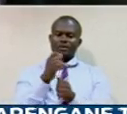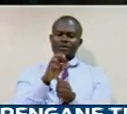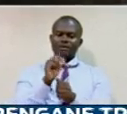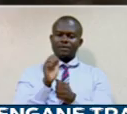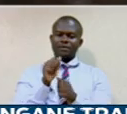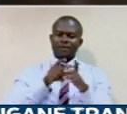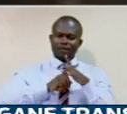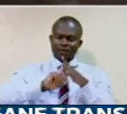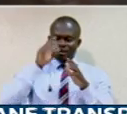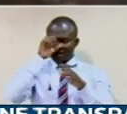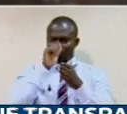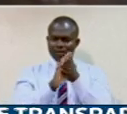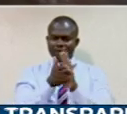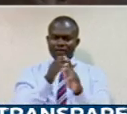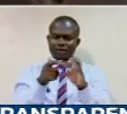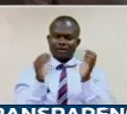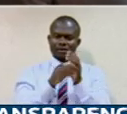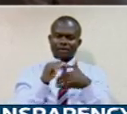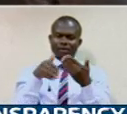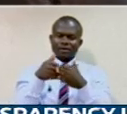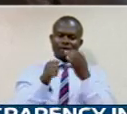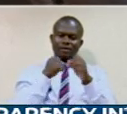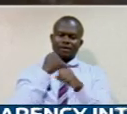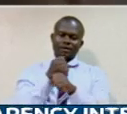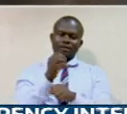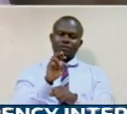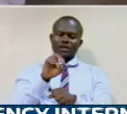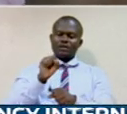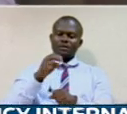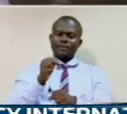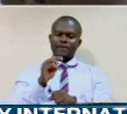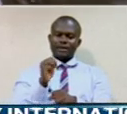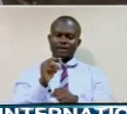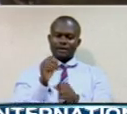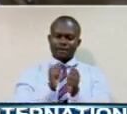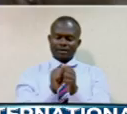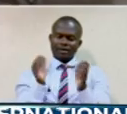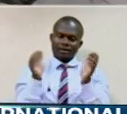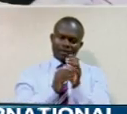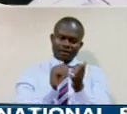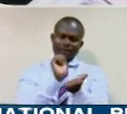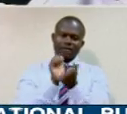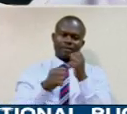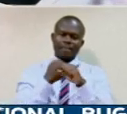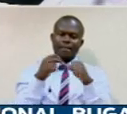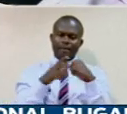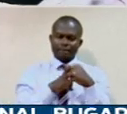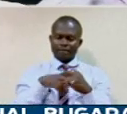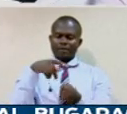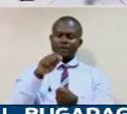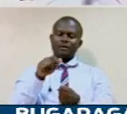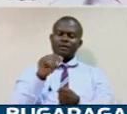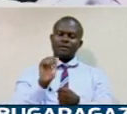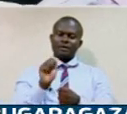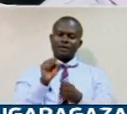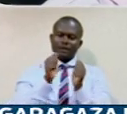Boniface watorotse gereza akaburirwa irengero, ndetse iyo myaka rukaba ariyo rwakatiye Mbarushimane Vode. Urukiko kandi rwakati igifungo cy'imyaka 7 Ndayishimiye Papias